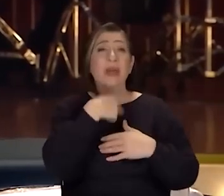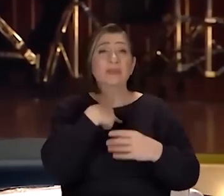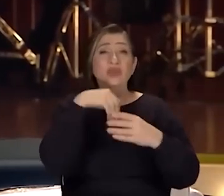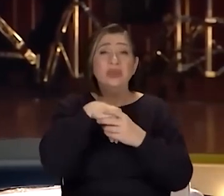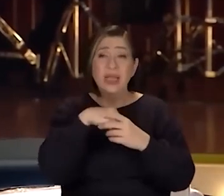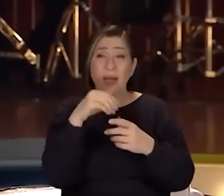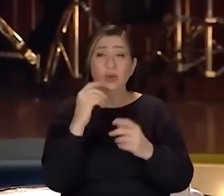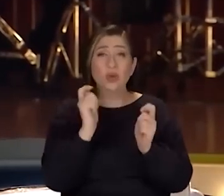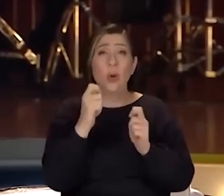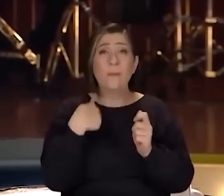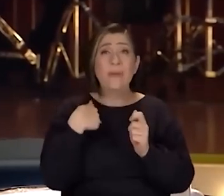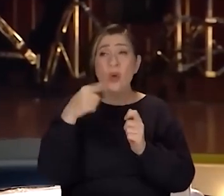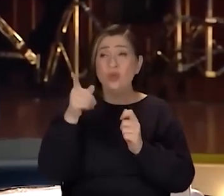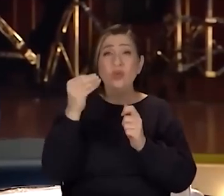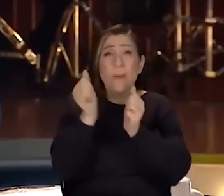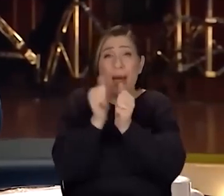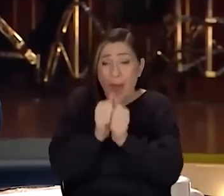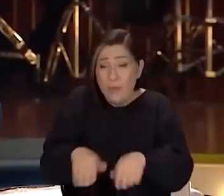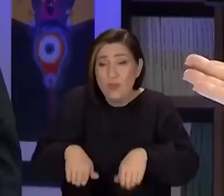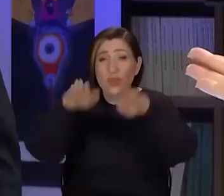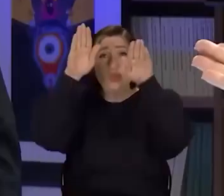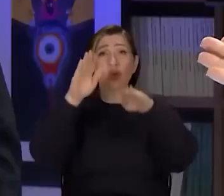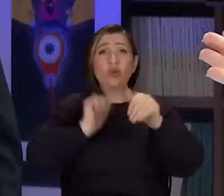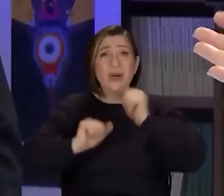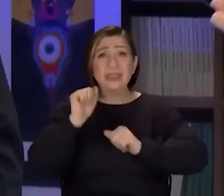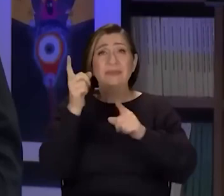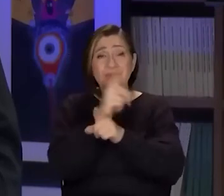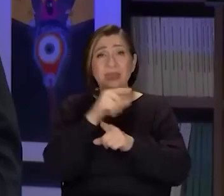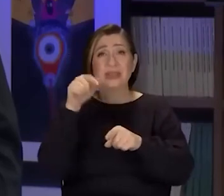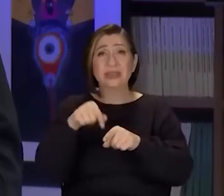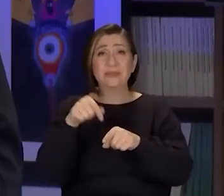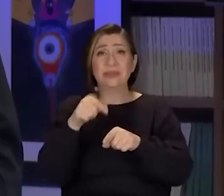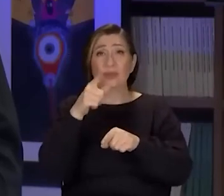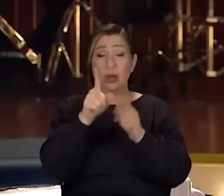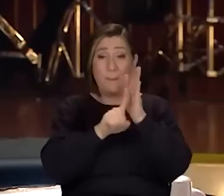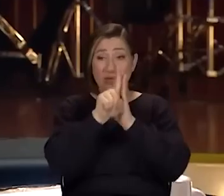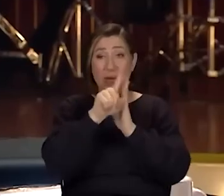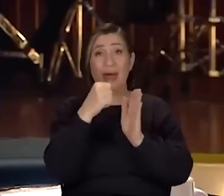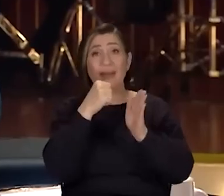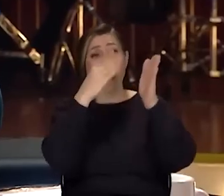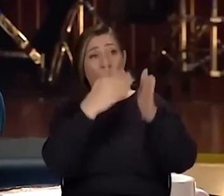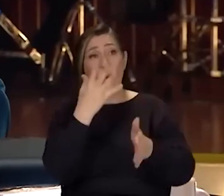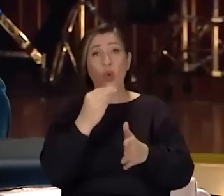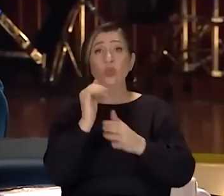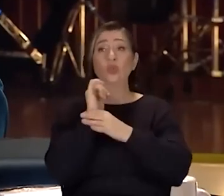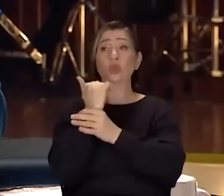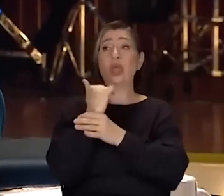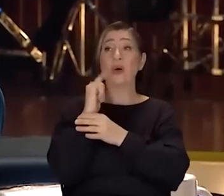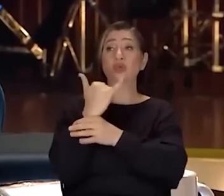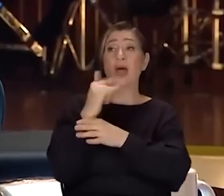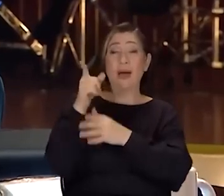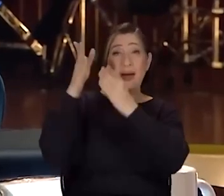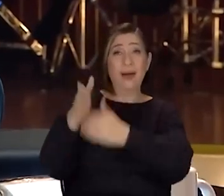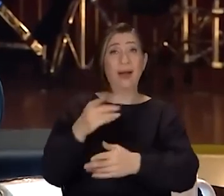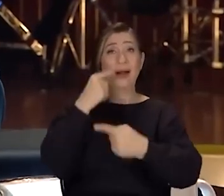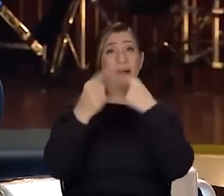bahsettiğin çocuklarla da ben beraber büyüdüm. Evet. Yani. Konservatuvarda. Şimdi sen tabii bu kadar başarılı bir adam olarak gelip işte ustalar falan, onlarla